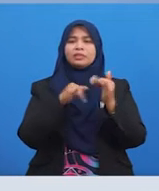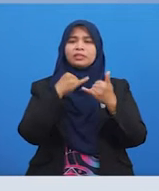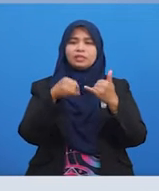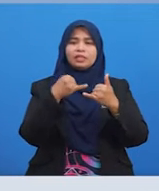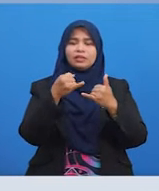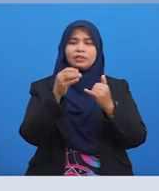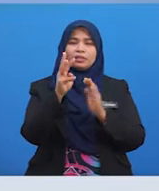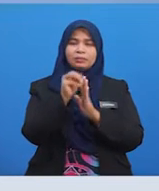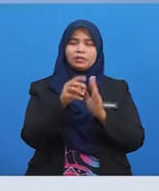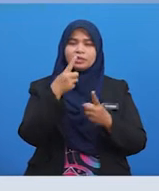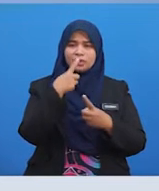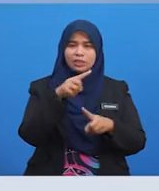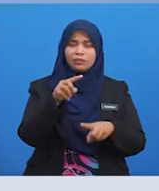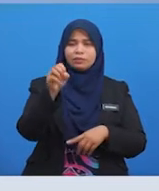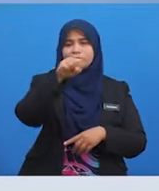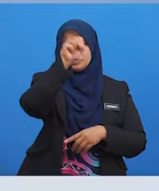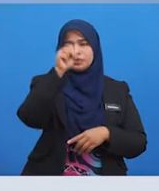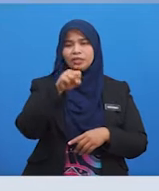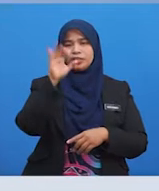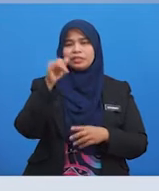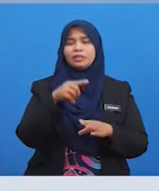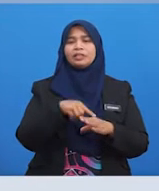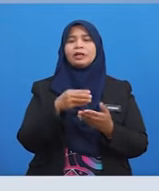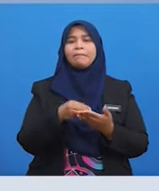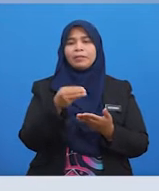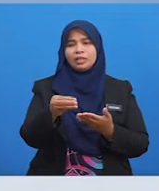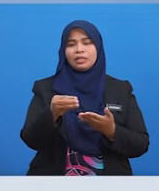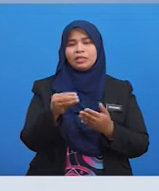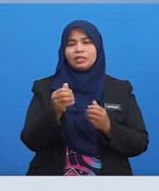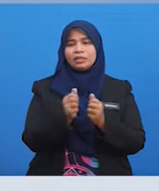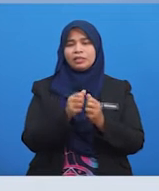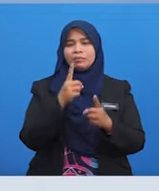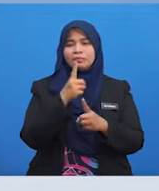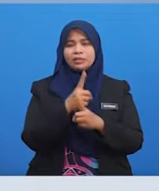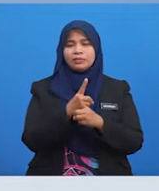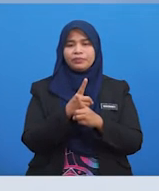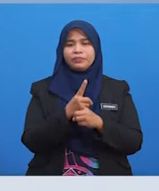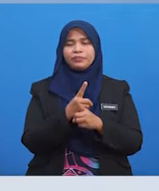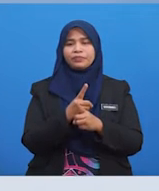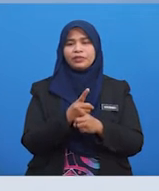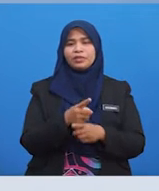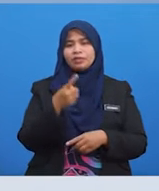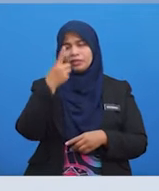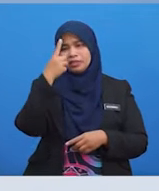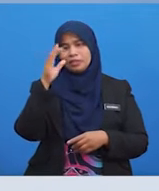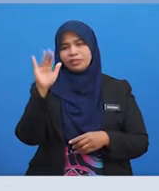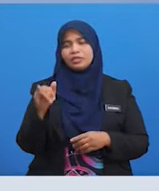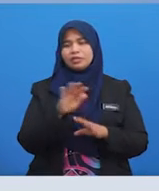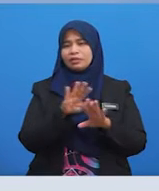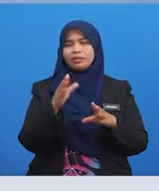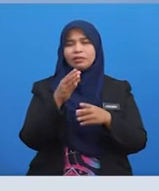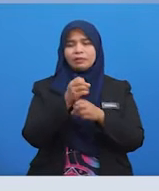berjaya menjawab soalan yang diberi dengan betul. Bagi yang tidak